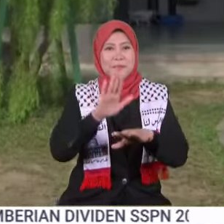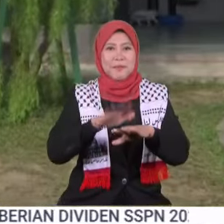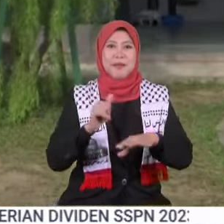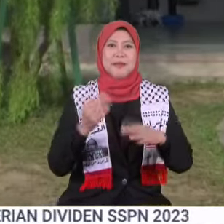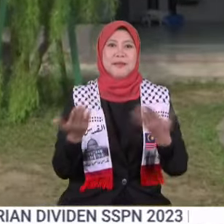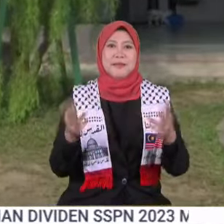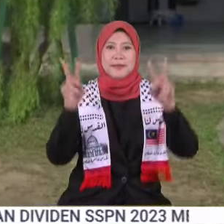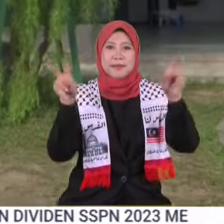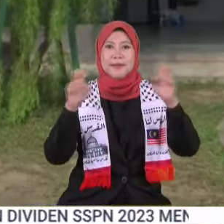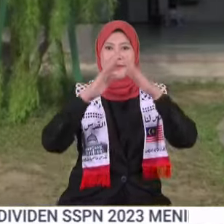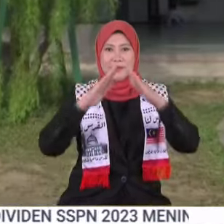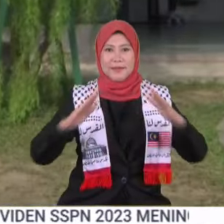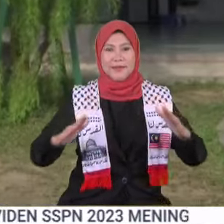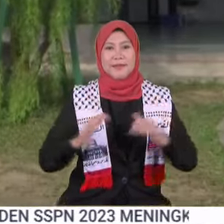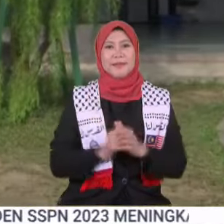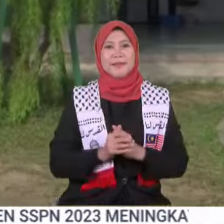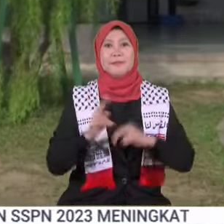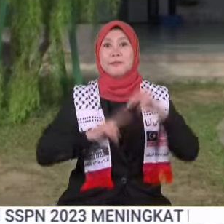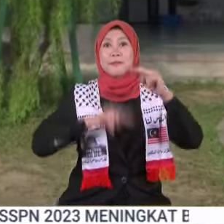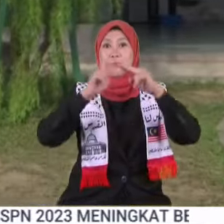rumah. Bersama kita membina sebuah masyarakat yang lebih penyayang terhadap kehidupan lain